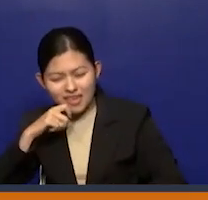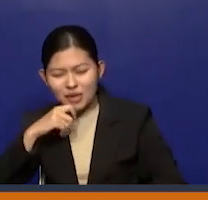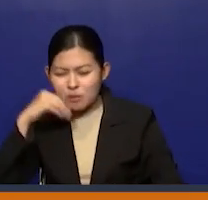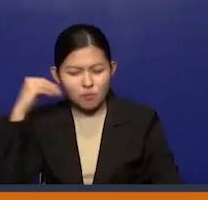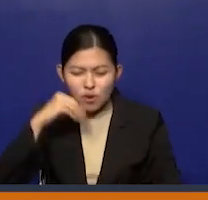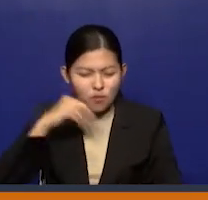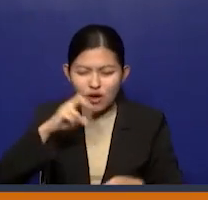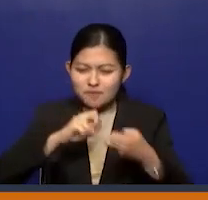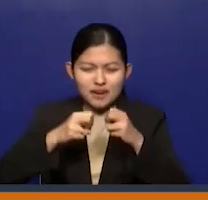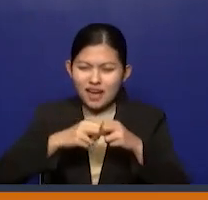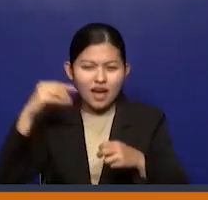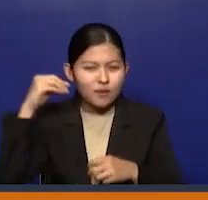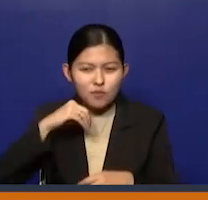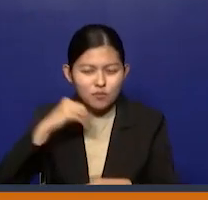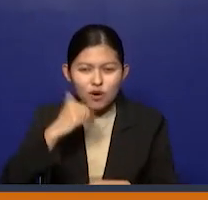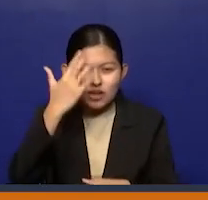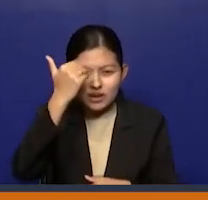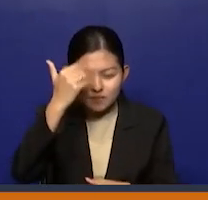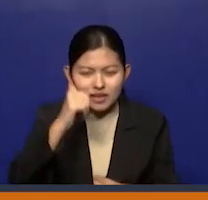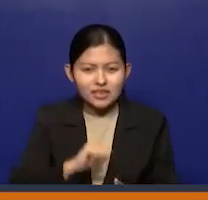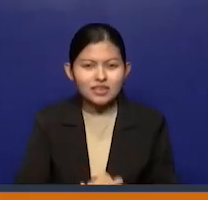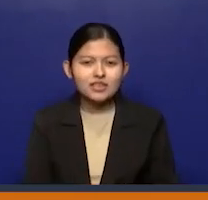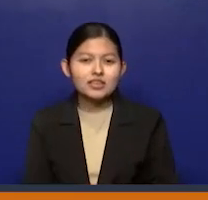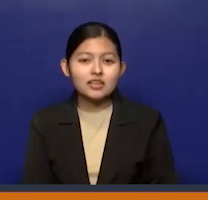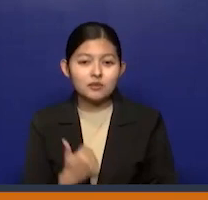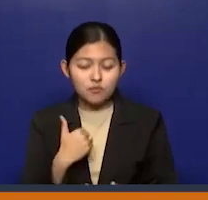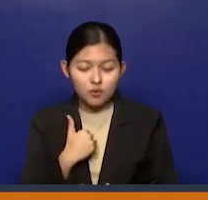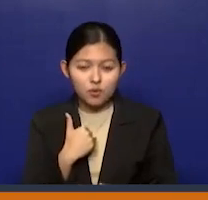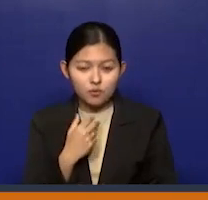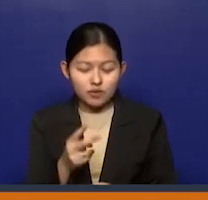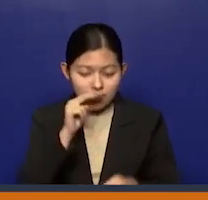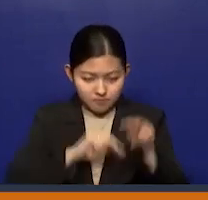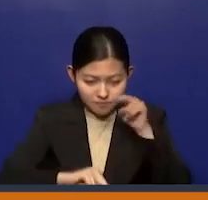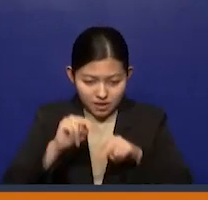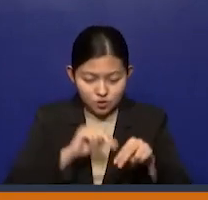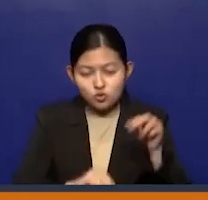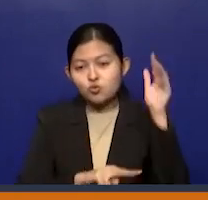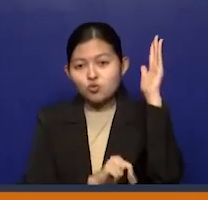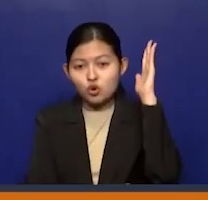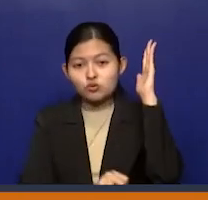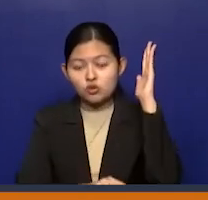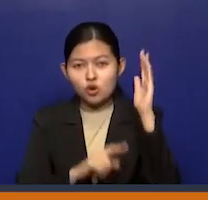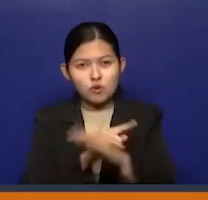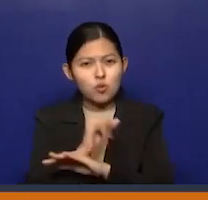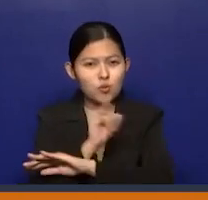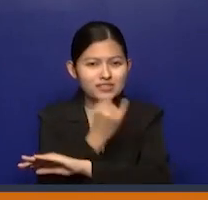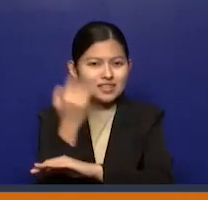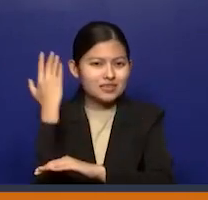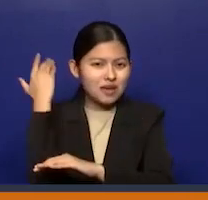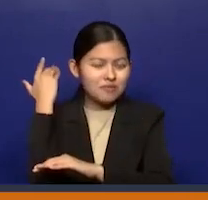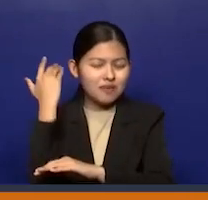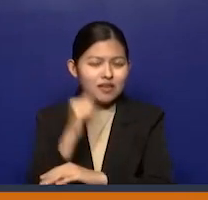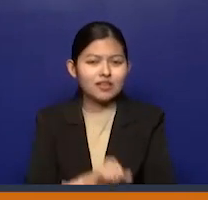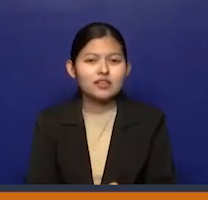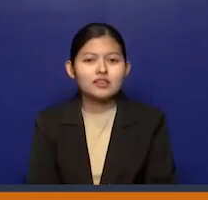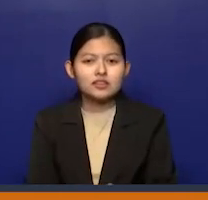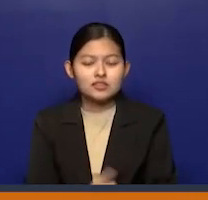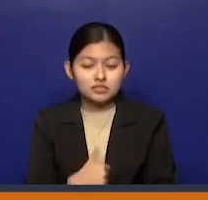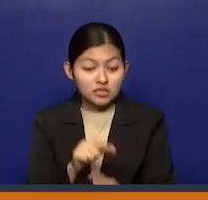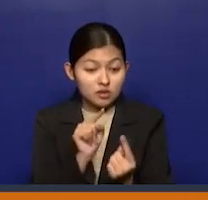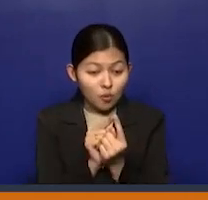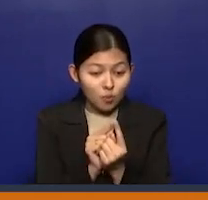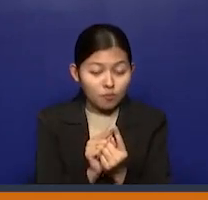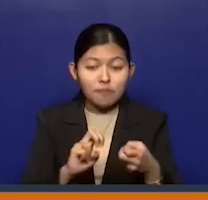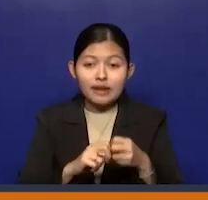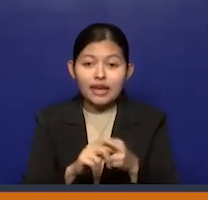ความจริงแล้วครับท่านประธานผมเองพึ่งลงไปที่พื้นที่นครศรีธรรมราชนะครับเมื่อวันจันทร์ที่ผ่านมาสิ่งที่ผมเจอ